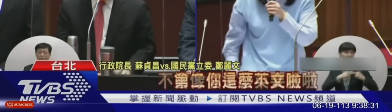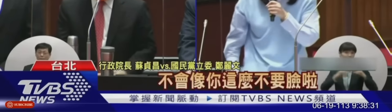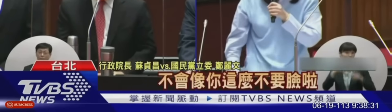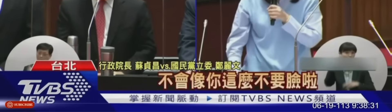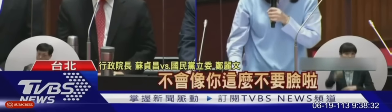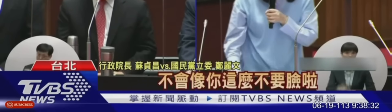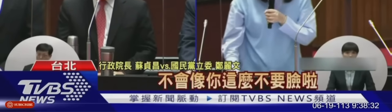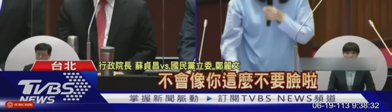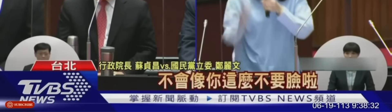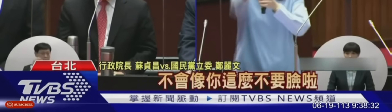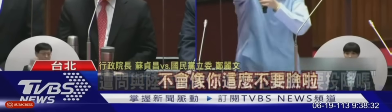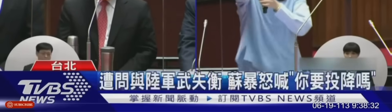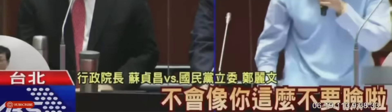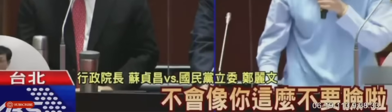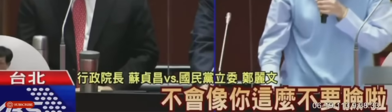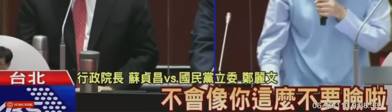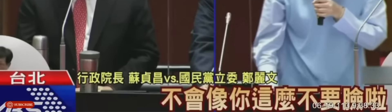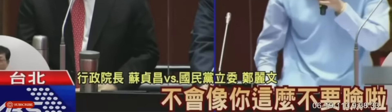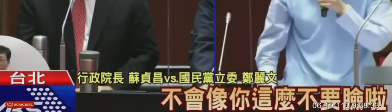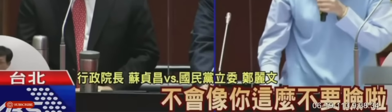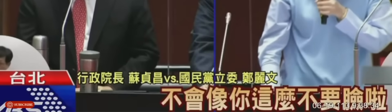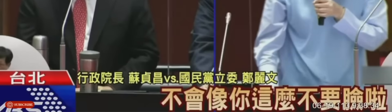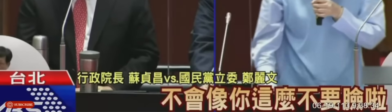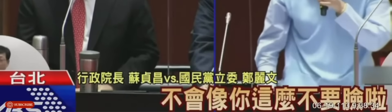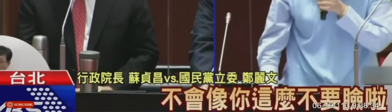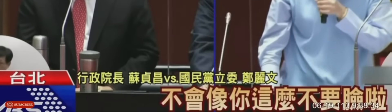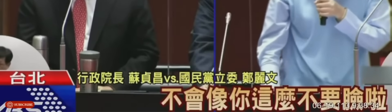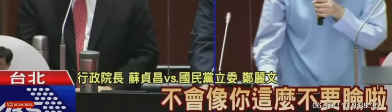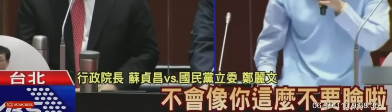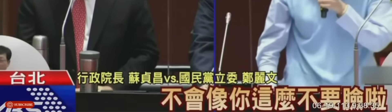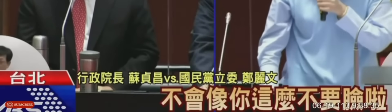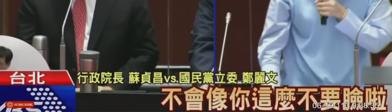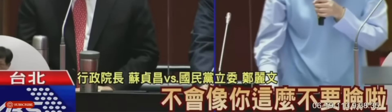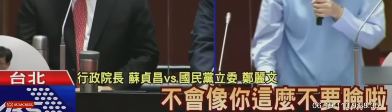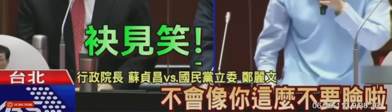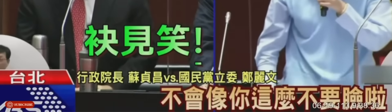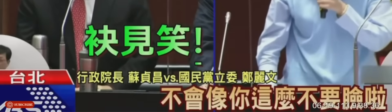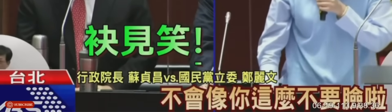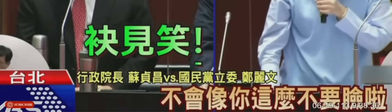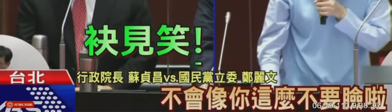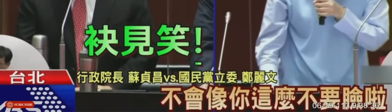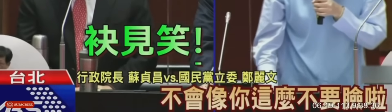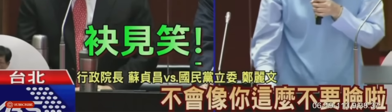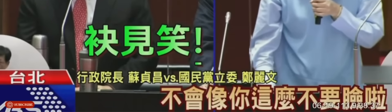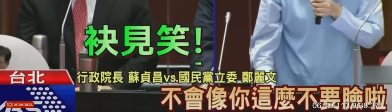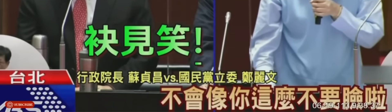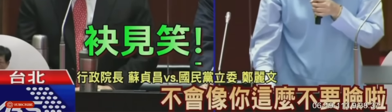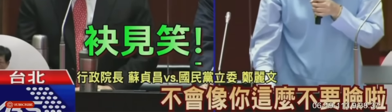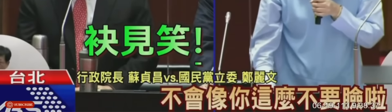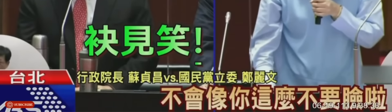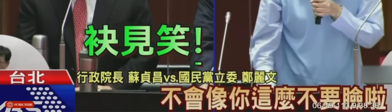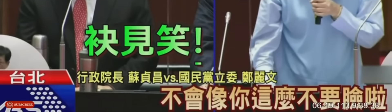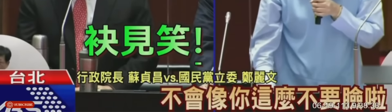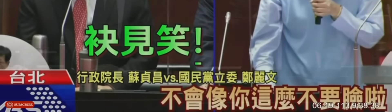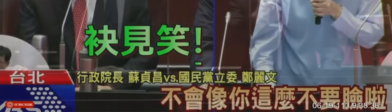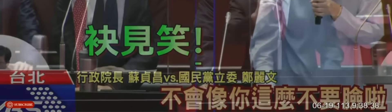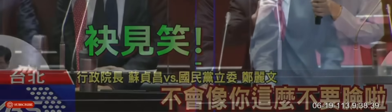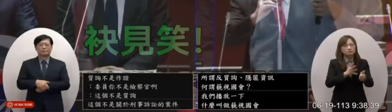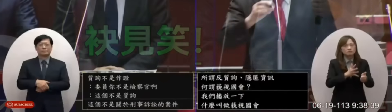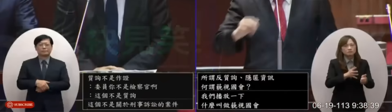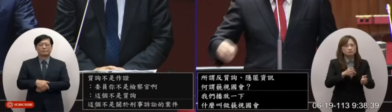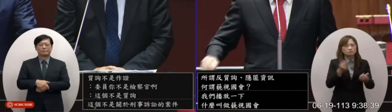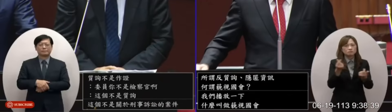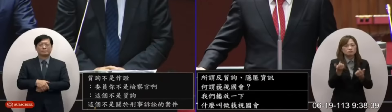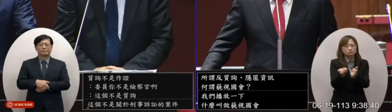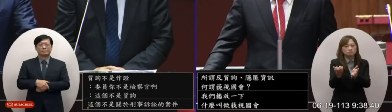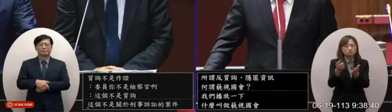求你了，别更小了，别更小，别更小，别更小，别更小，别更小了。 请问这样子有没